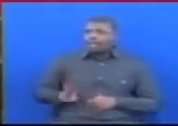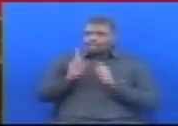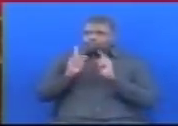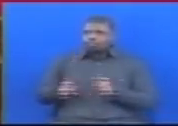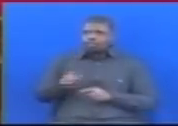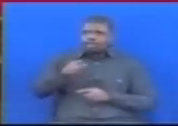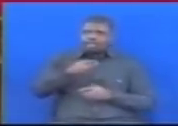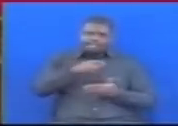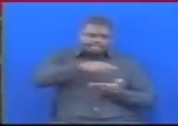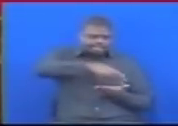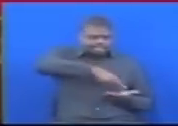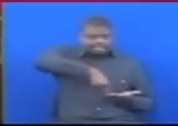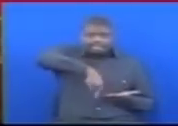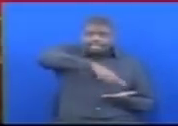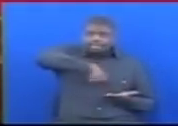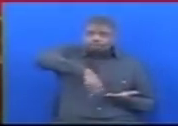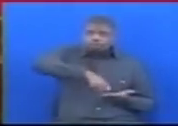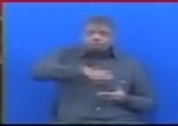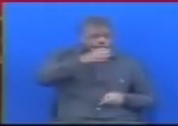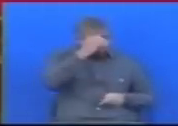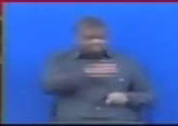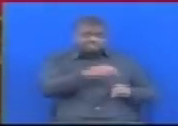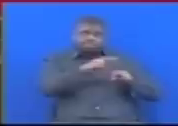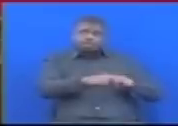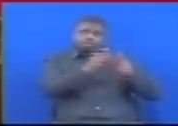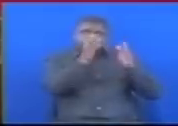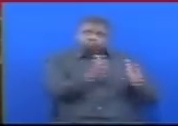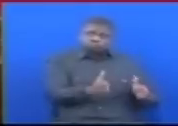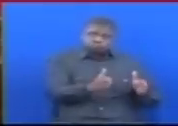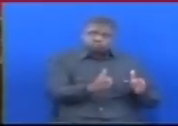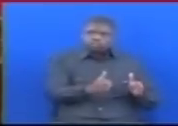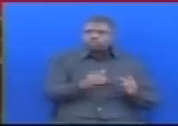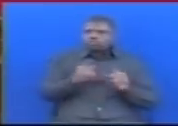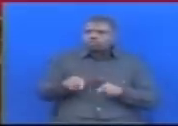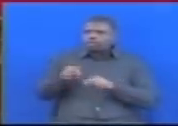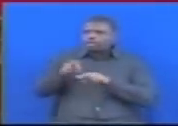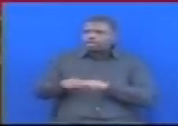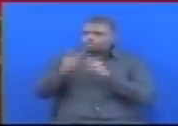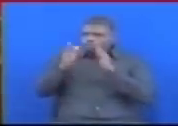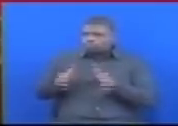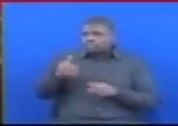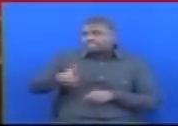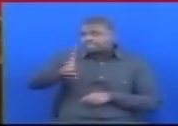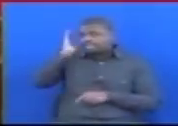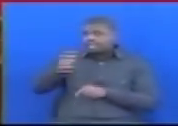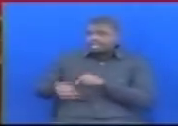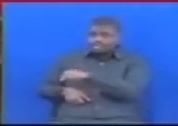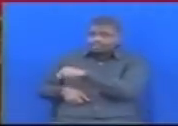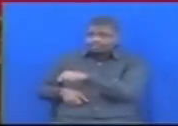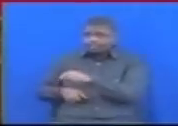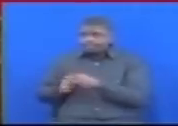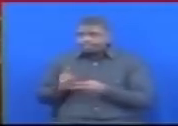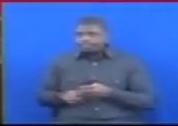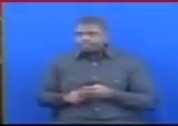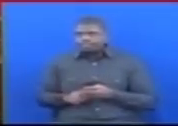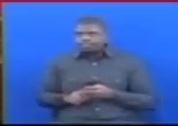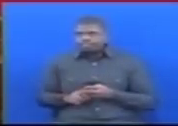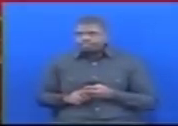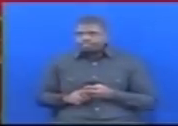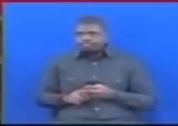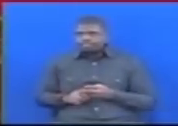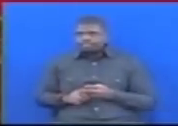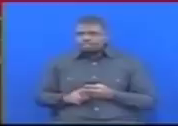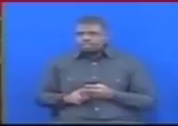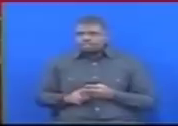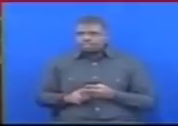kutoa polisi makao makuu ya polisi ya wilaya kuwa katika makao makuu ya serikali. Kwa hiyo Mheshimiwa Mwenyekiti,